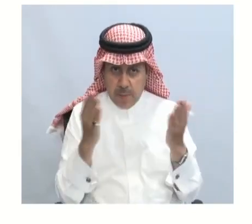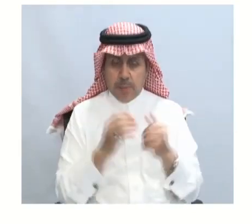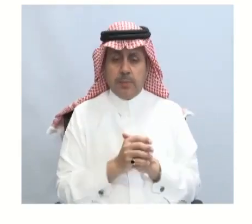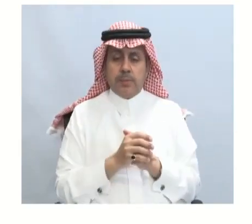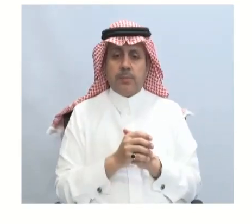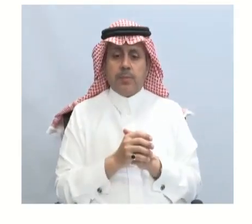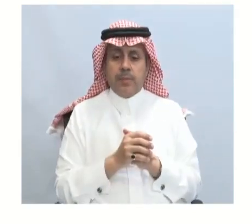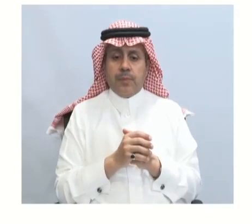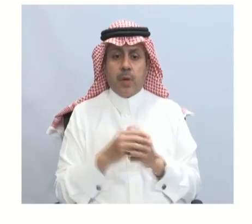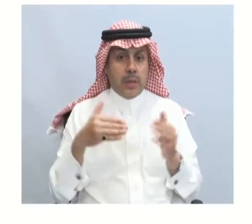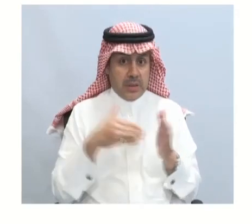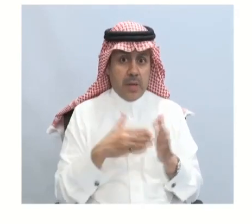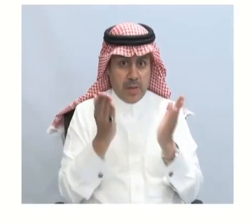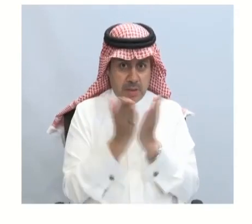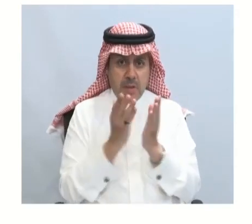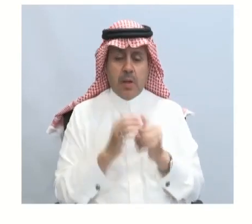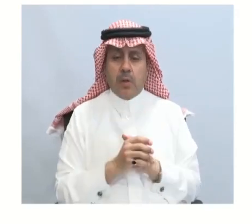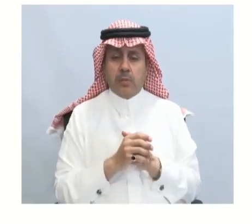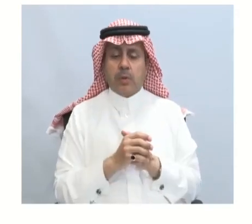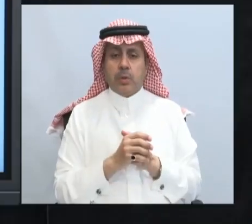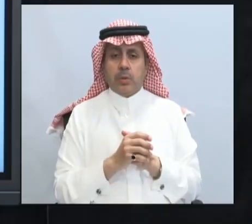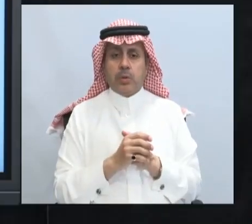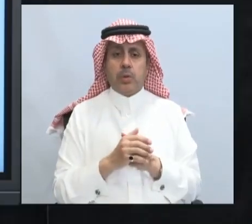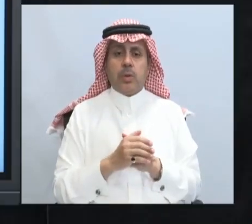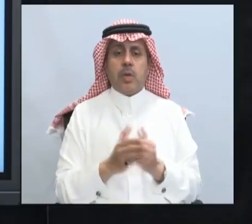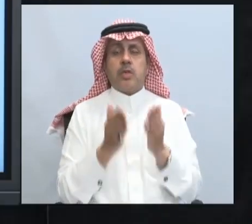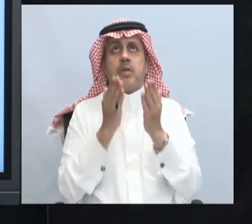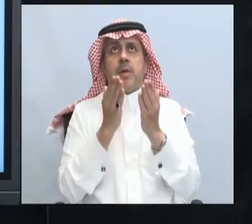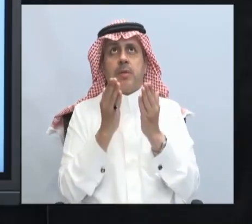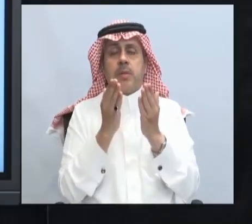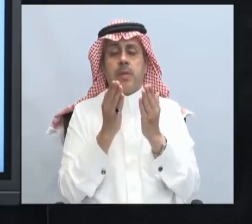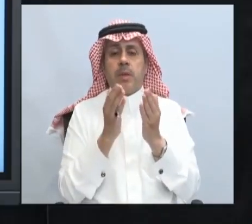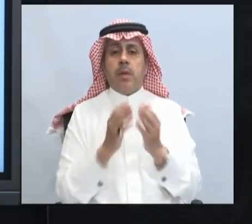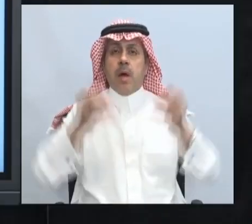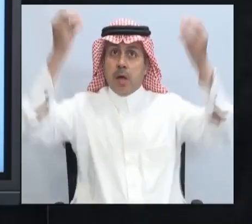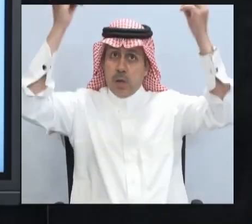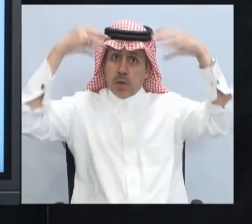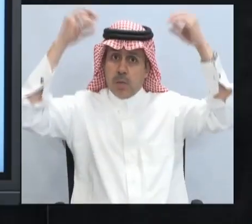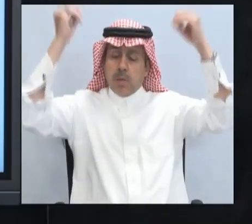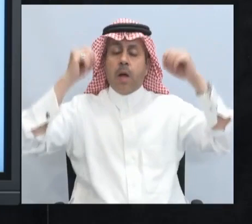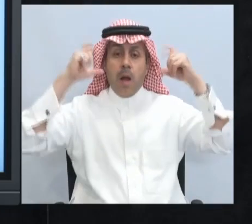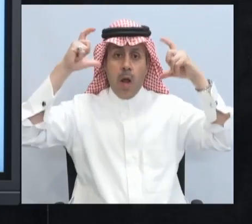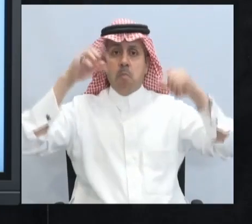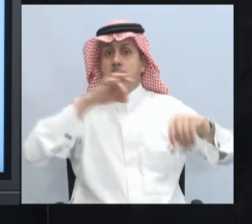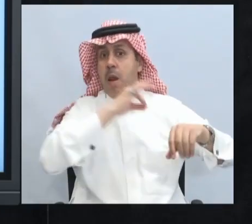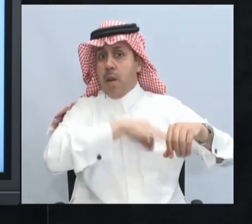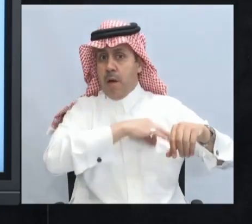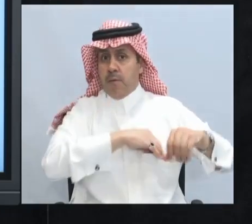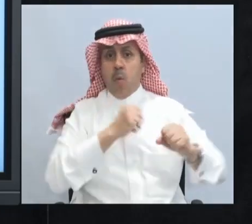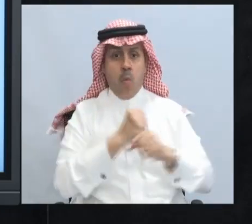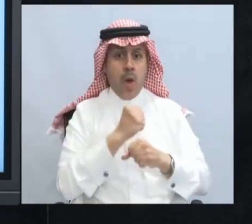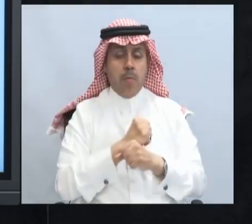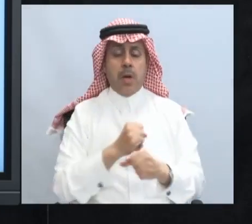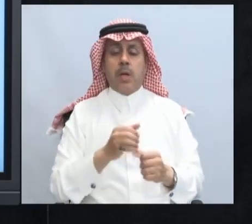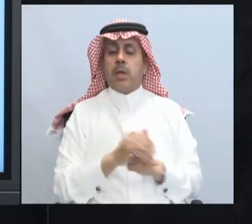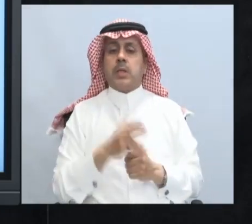الاسئله وبذلك نكون انتهينا من درسنا في هذا اليوم نسال الله عز وجل بمنه وكرمه ان يرزقنا العلم النافع والعم